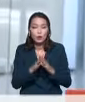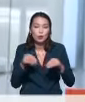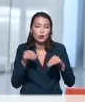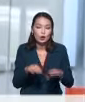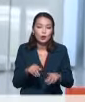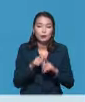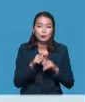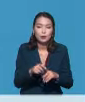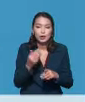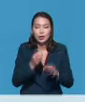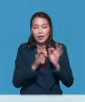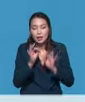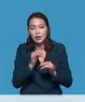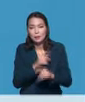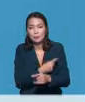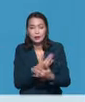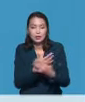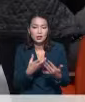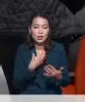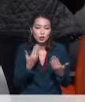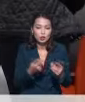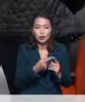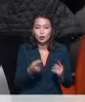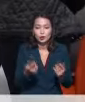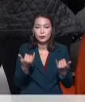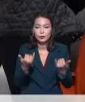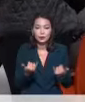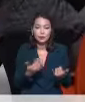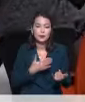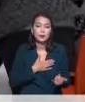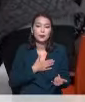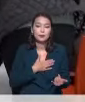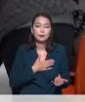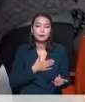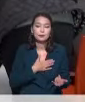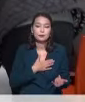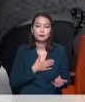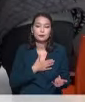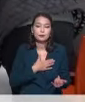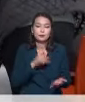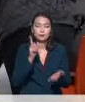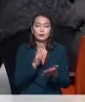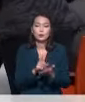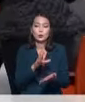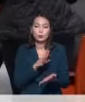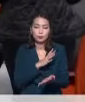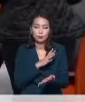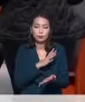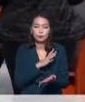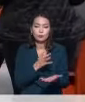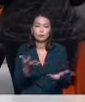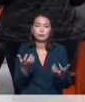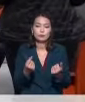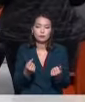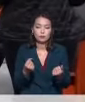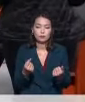предоставлением лекарств и выдачей профилактической путевки. Я должен был получить,